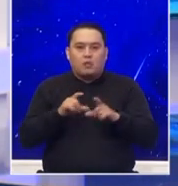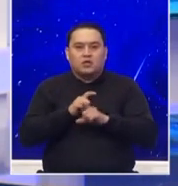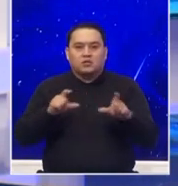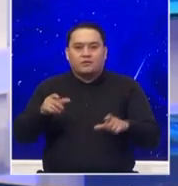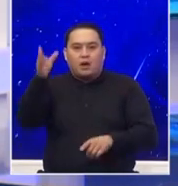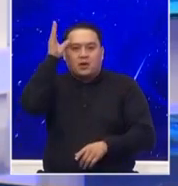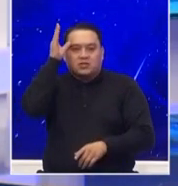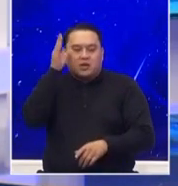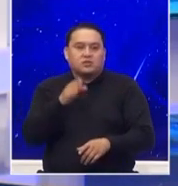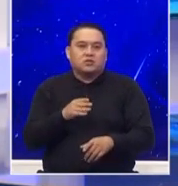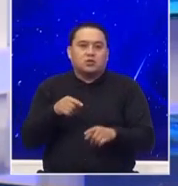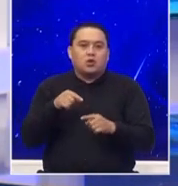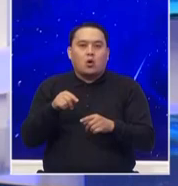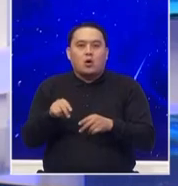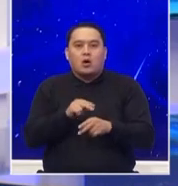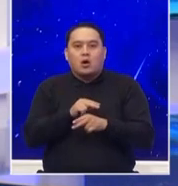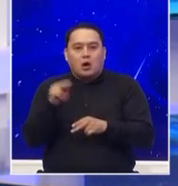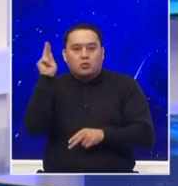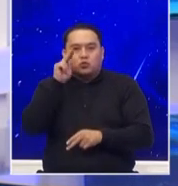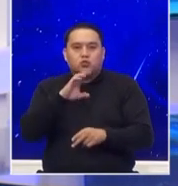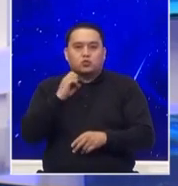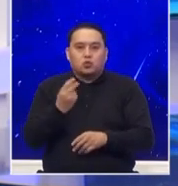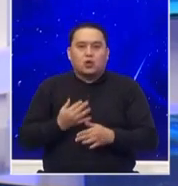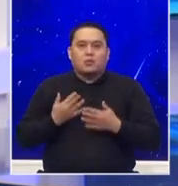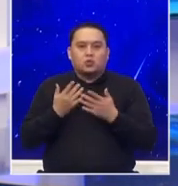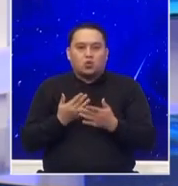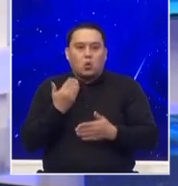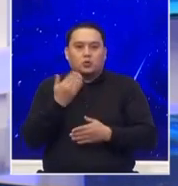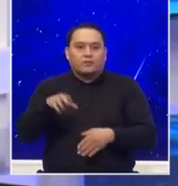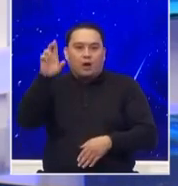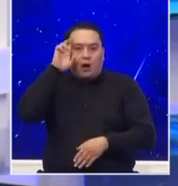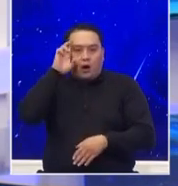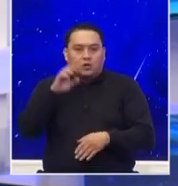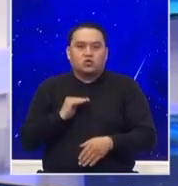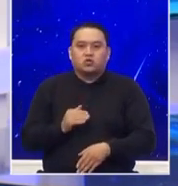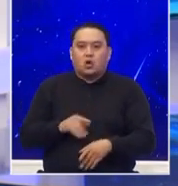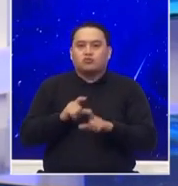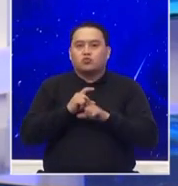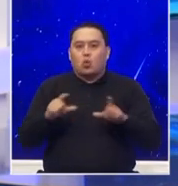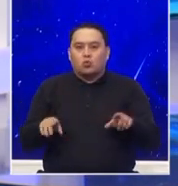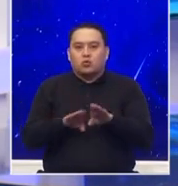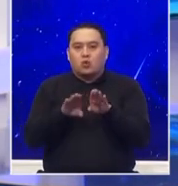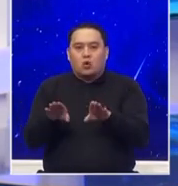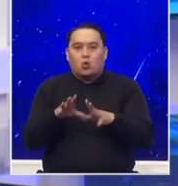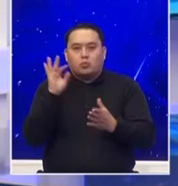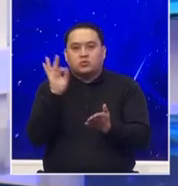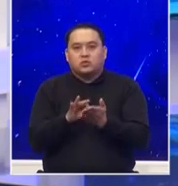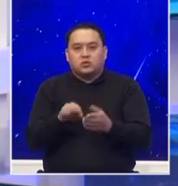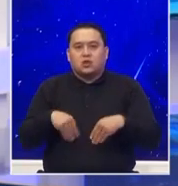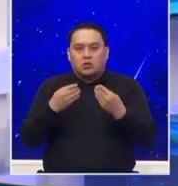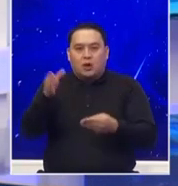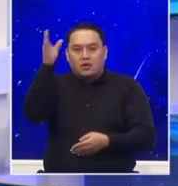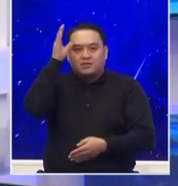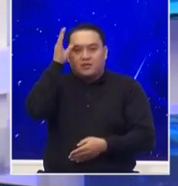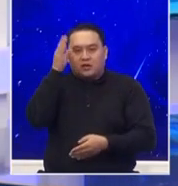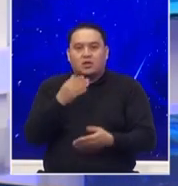образовательных учреждений, заточенный под особые социальные запросы. Хотя и у государственных, и у частных школ одна общая цель – дать